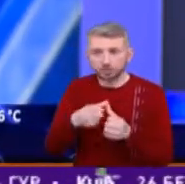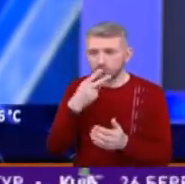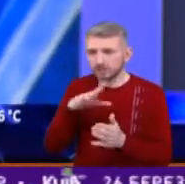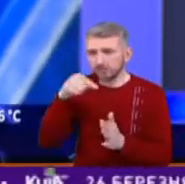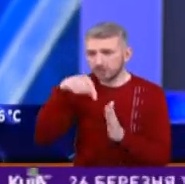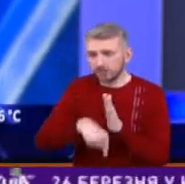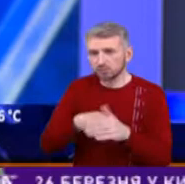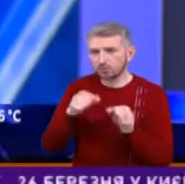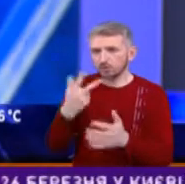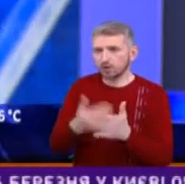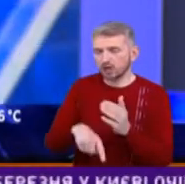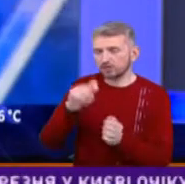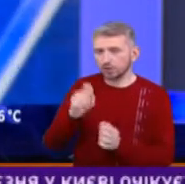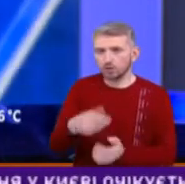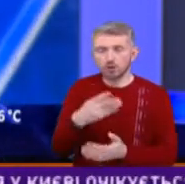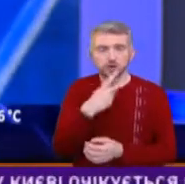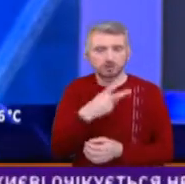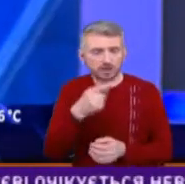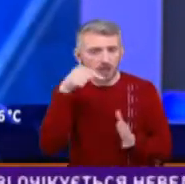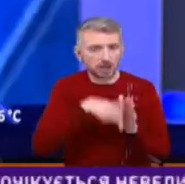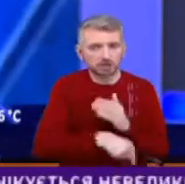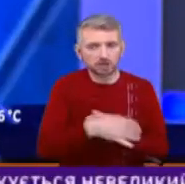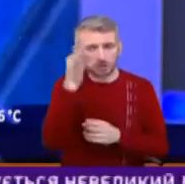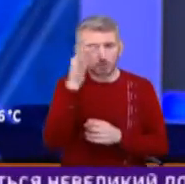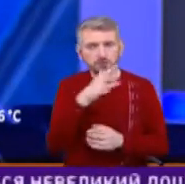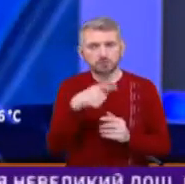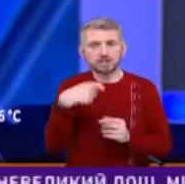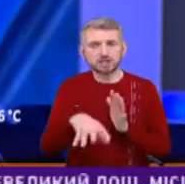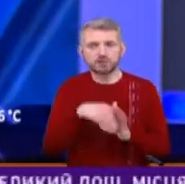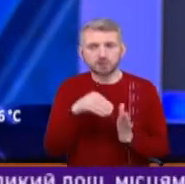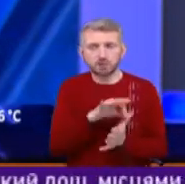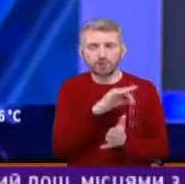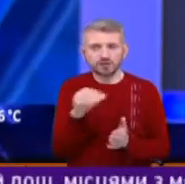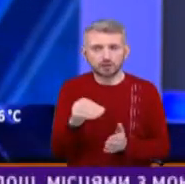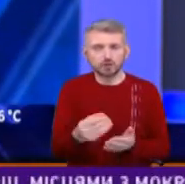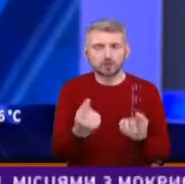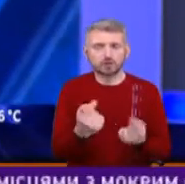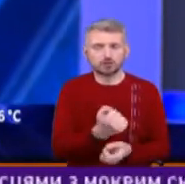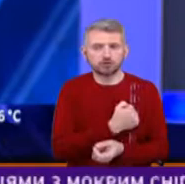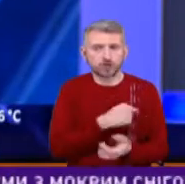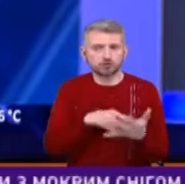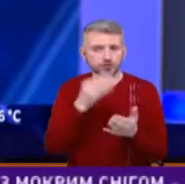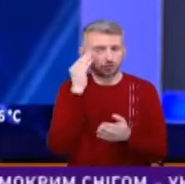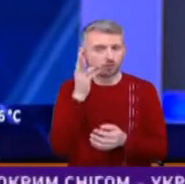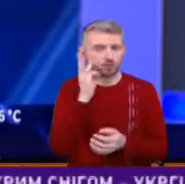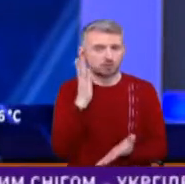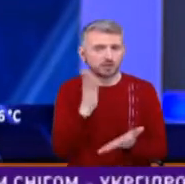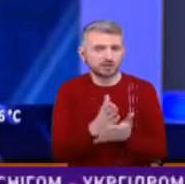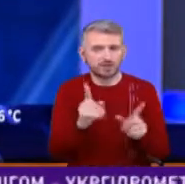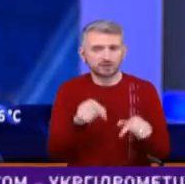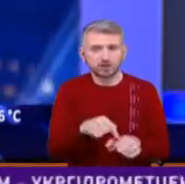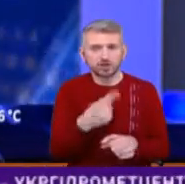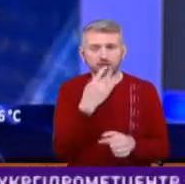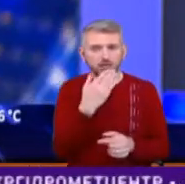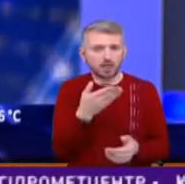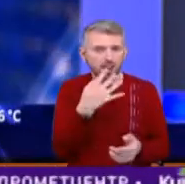війну. Якщо дивитися глибше, то нагадаю, що під час президентських виборів офіційно, на превеликий жаль, що з точки зору дипломатії є теж великим